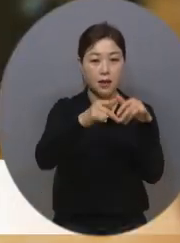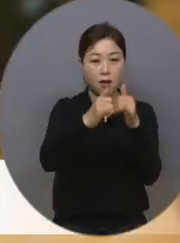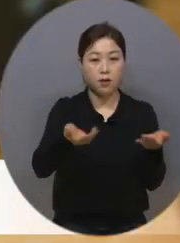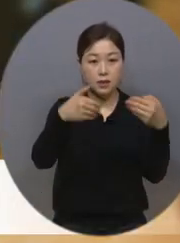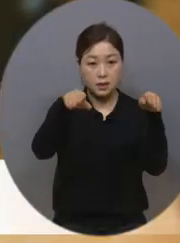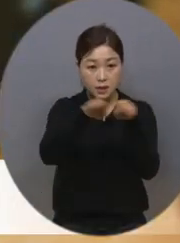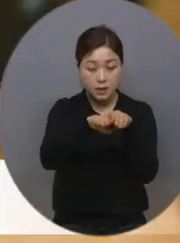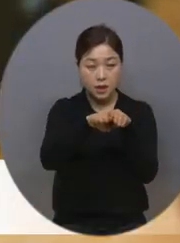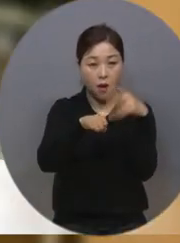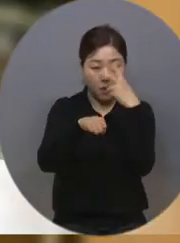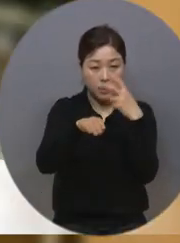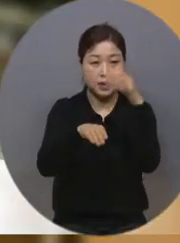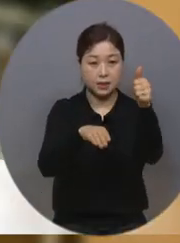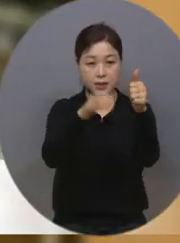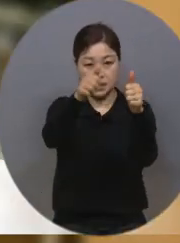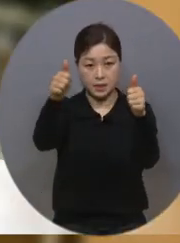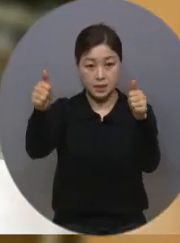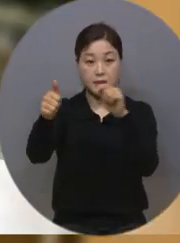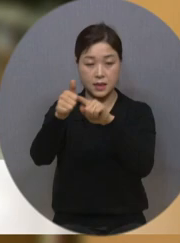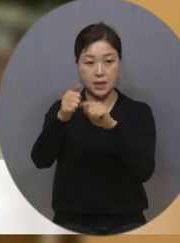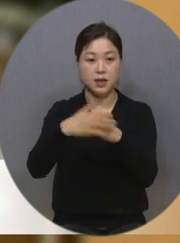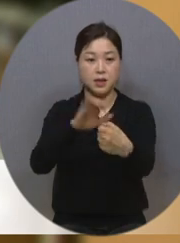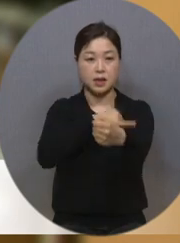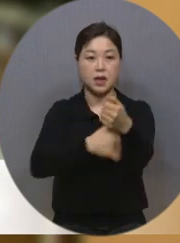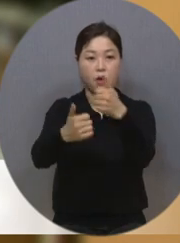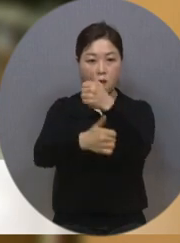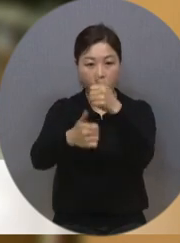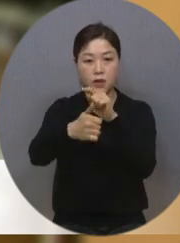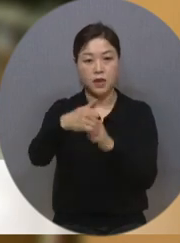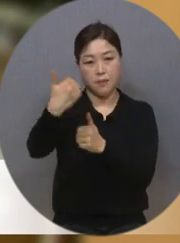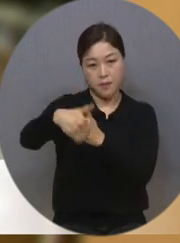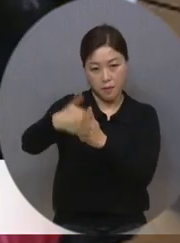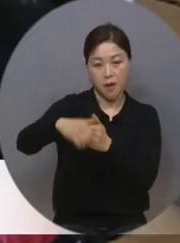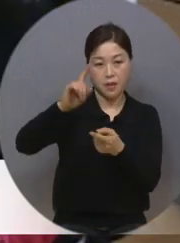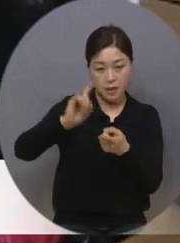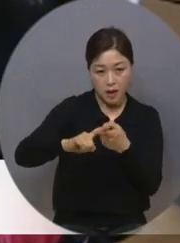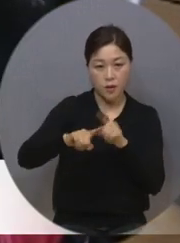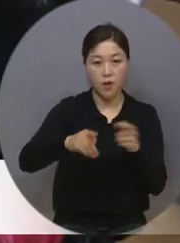지방자치단체장은 인권위 권고 취지대로 시설 자발적 입소 동의 여부에